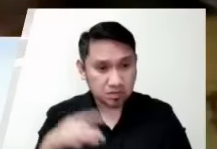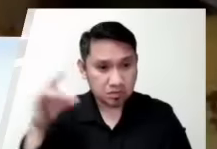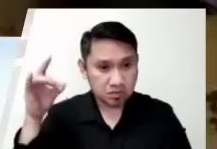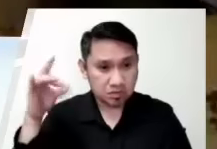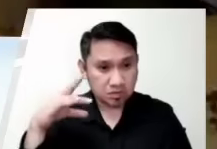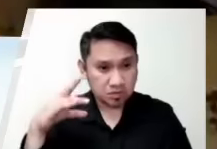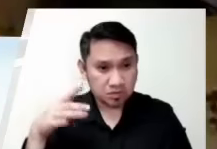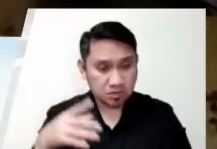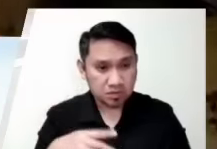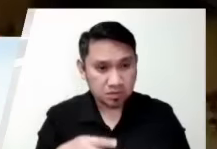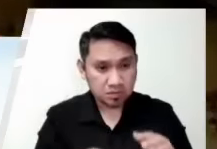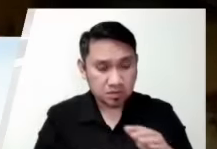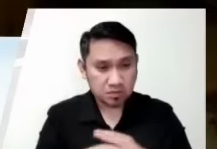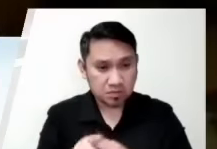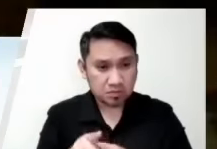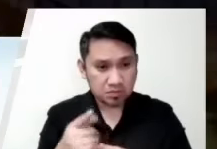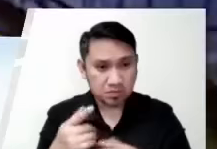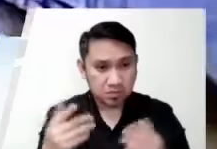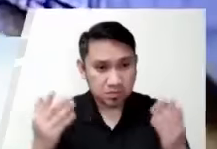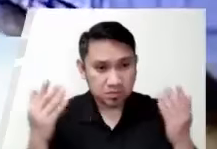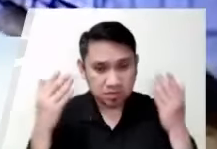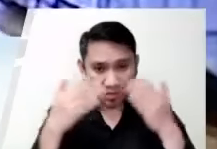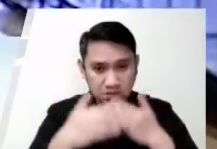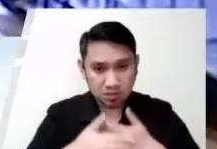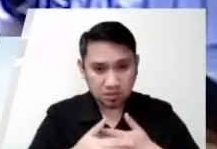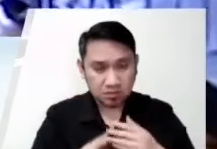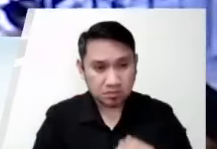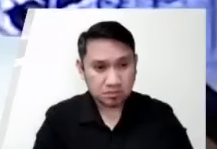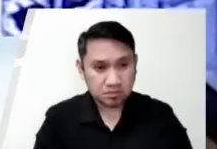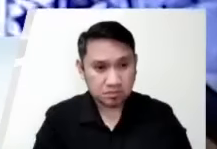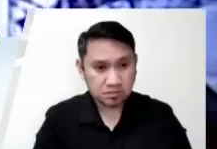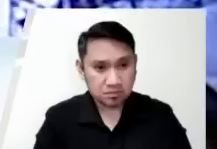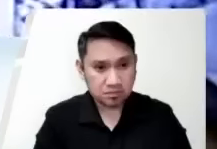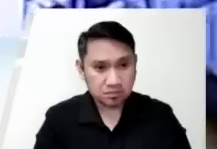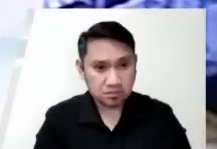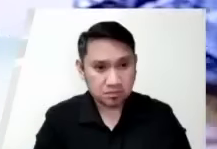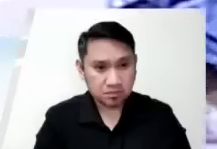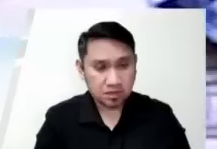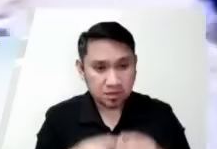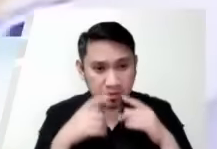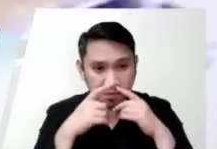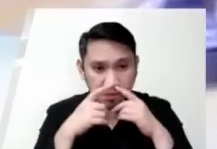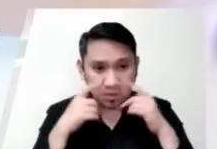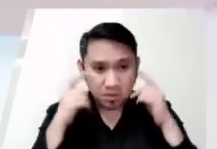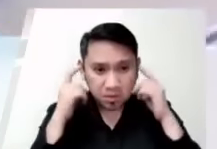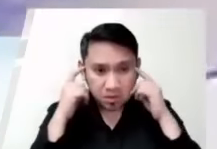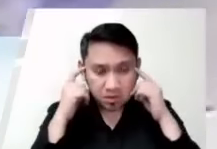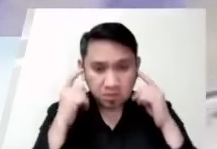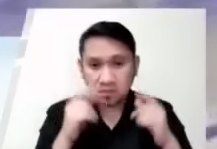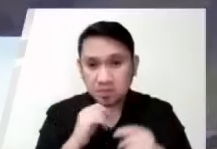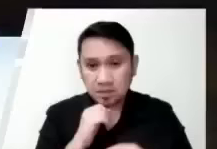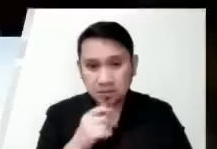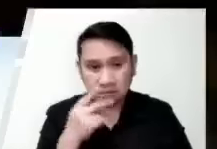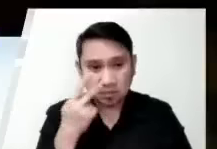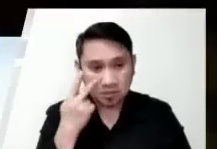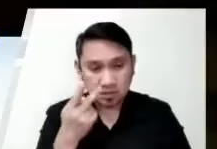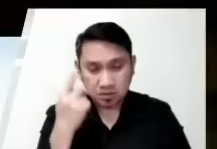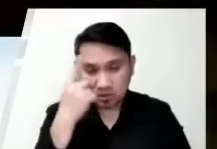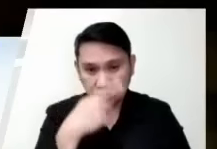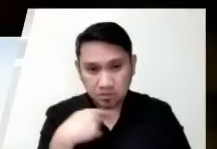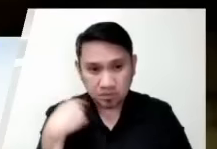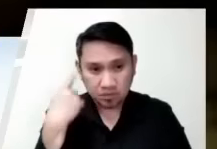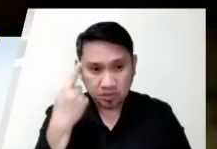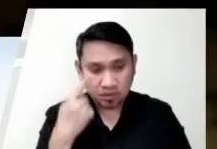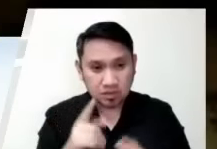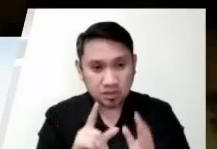napatakbo papunta sa dilim naka-face mask at nakatungo lang Par hindi makita sa camera ang mukha ilang saglit